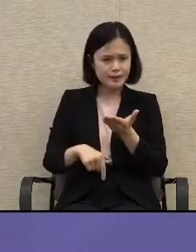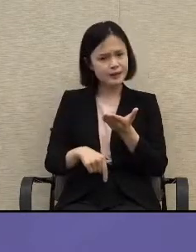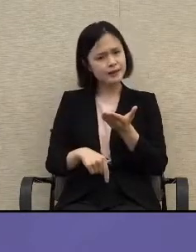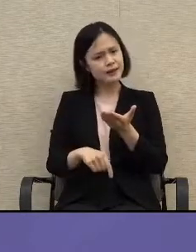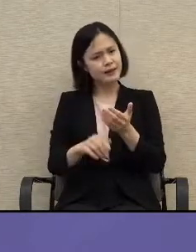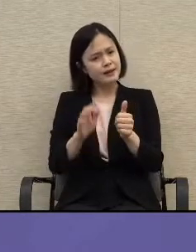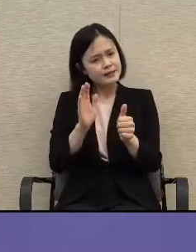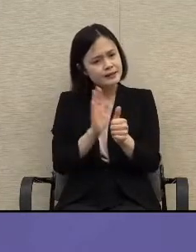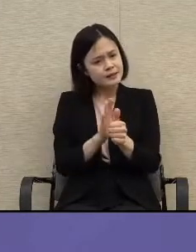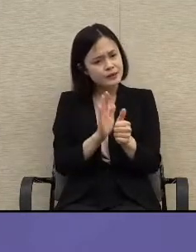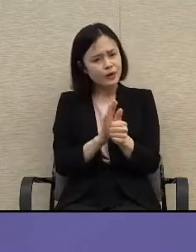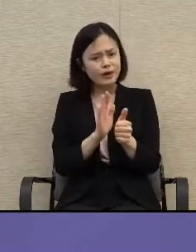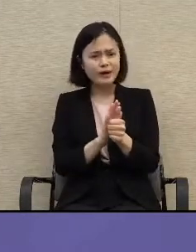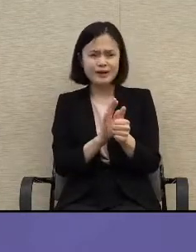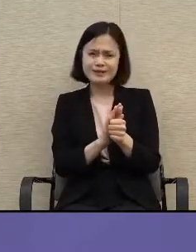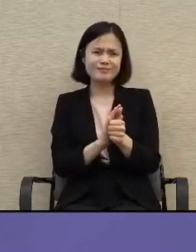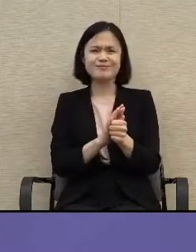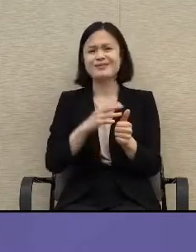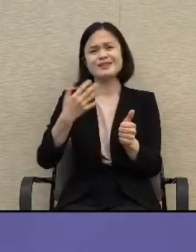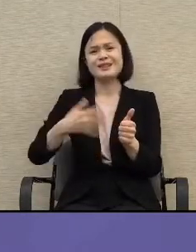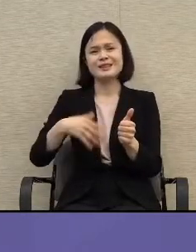좀 어려움이 있습니다.